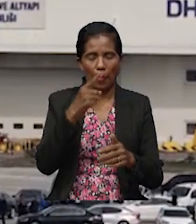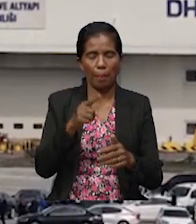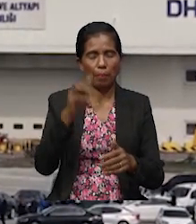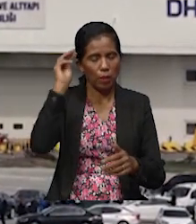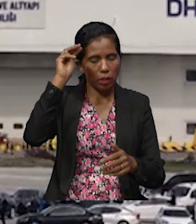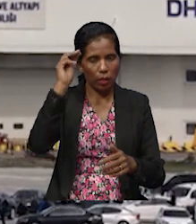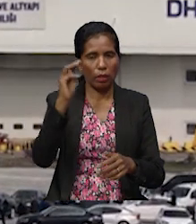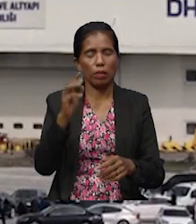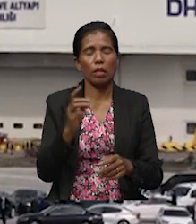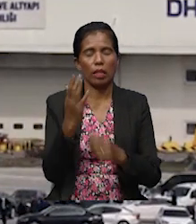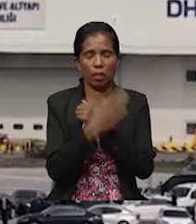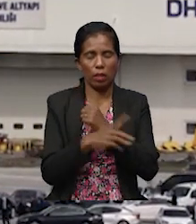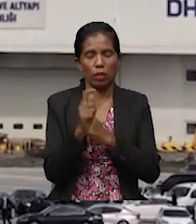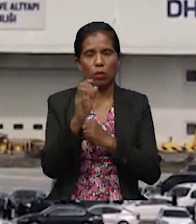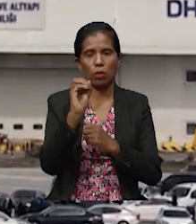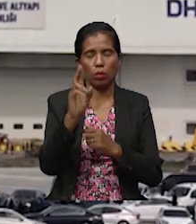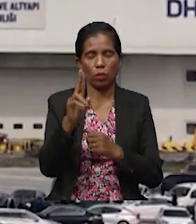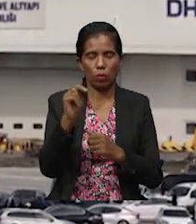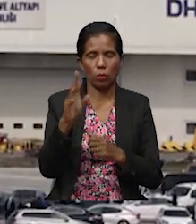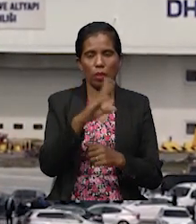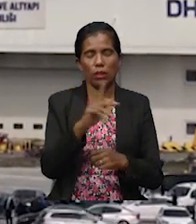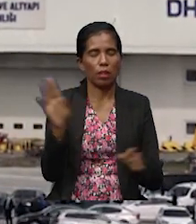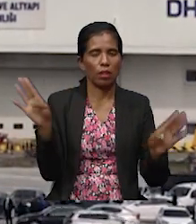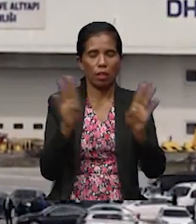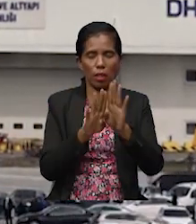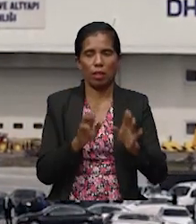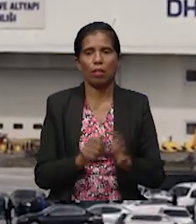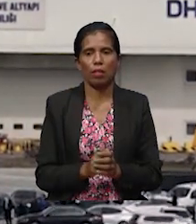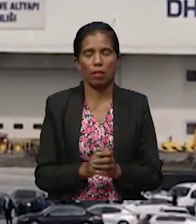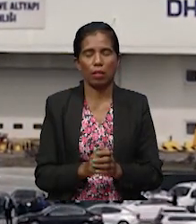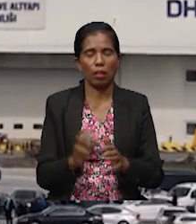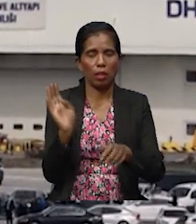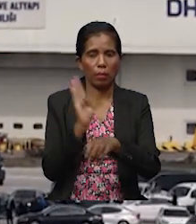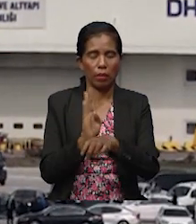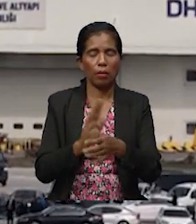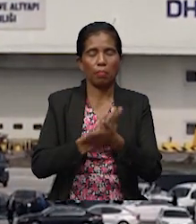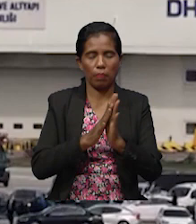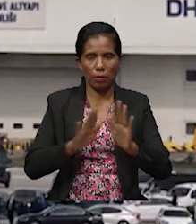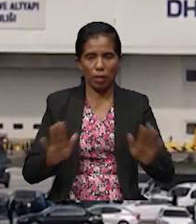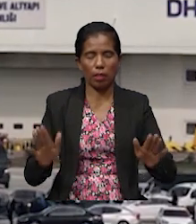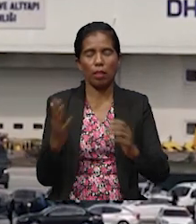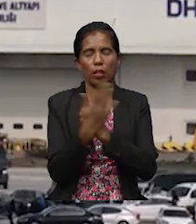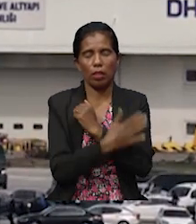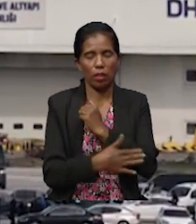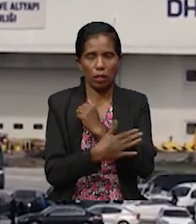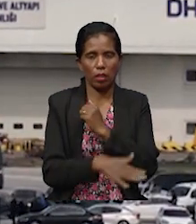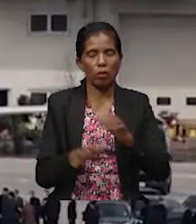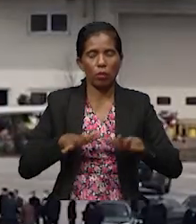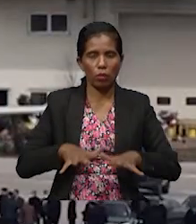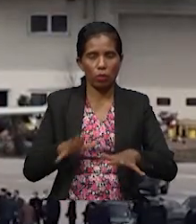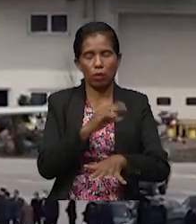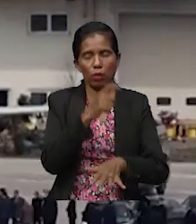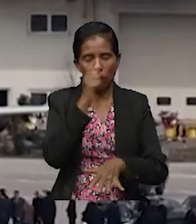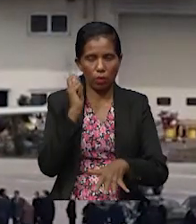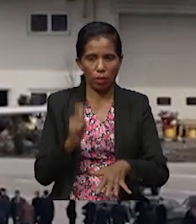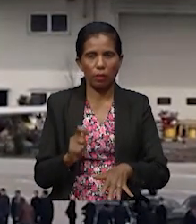hateten, diskusaun ne seitakaba imprensa. Negosiasaun pas badahuluk nian enter Rusia no Ukraine realiza ona iha